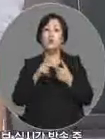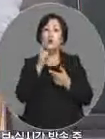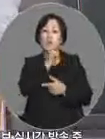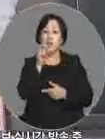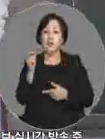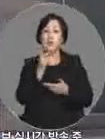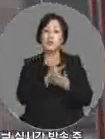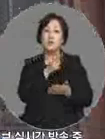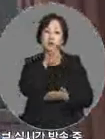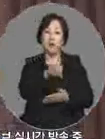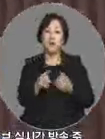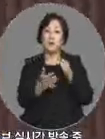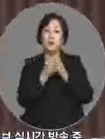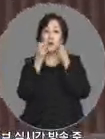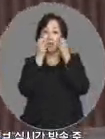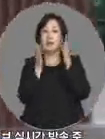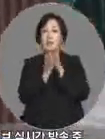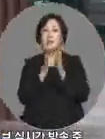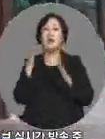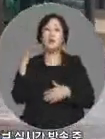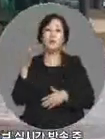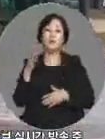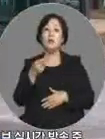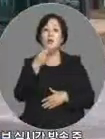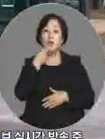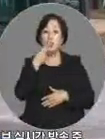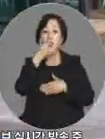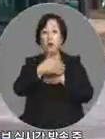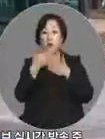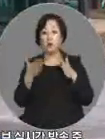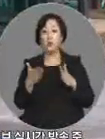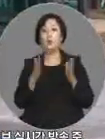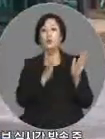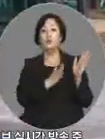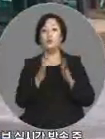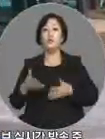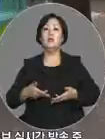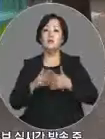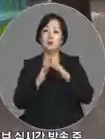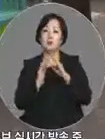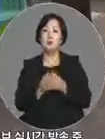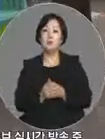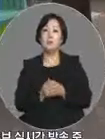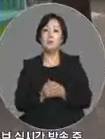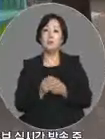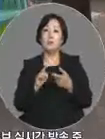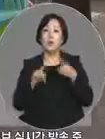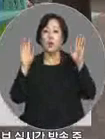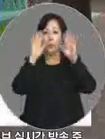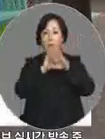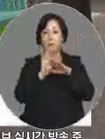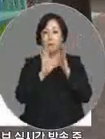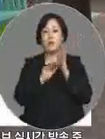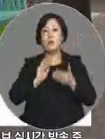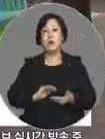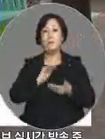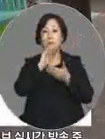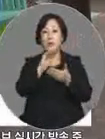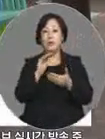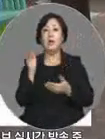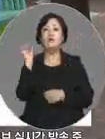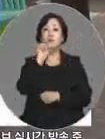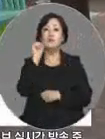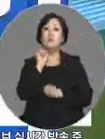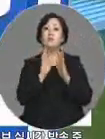승강장을 새롭게 단장하고 화장실과 흡연 공간 등을 조성했습니다. 또 밤이면 배달이나 대리기사들이